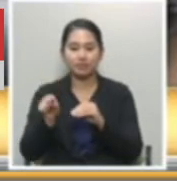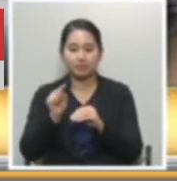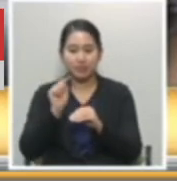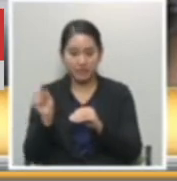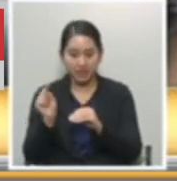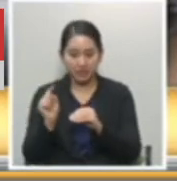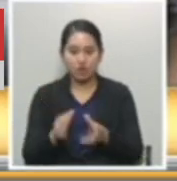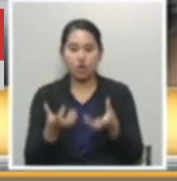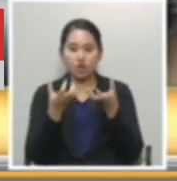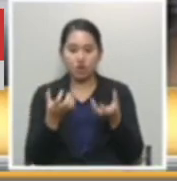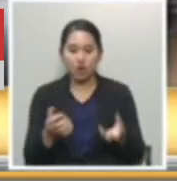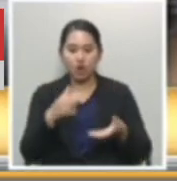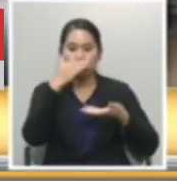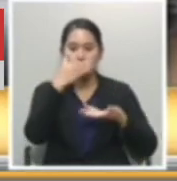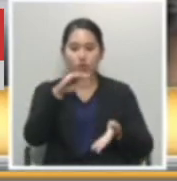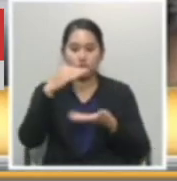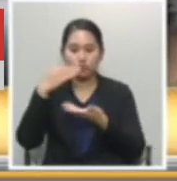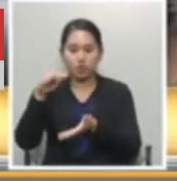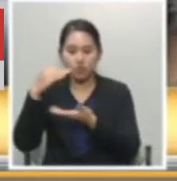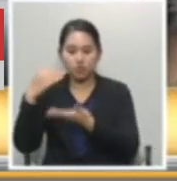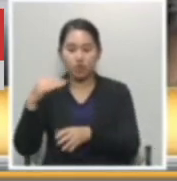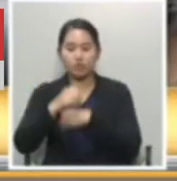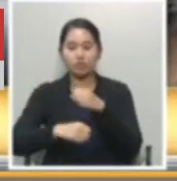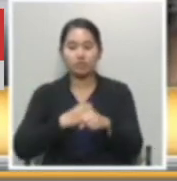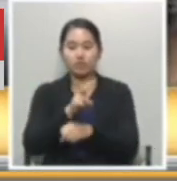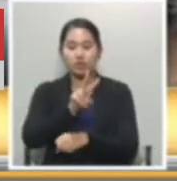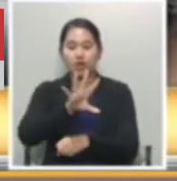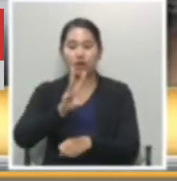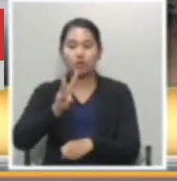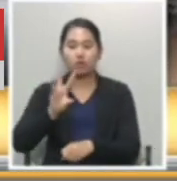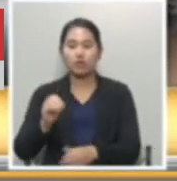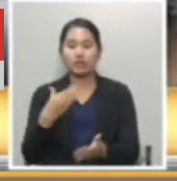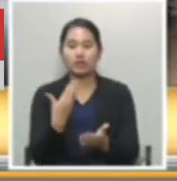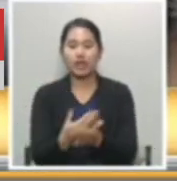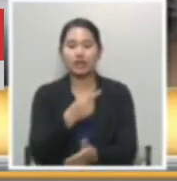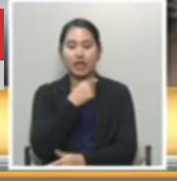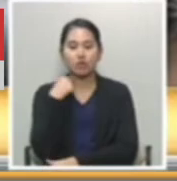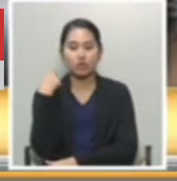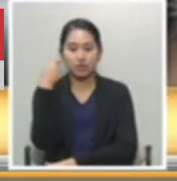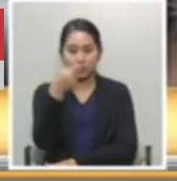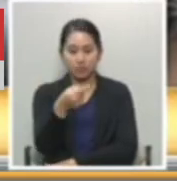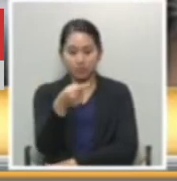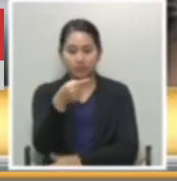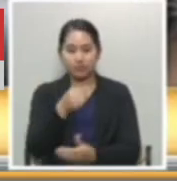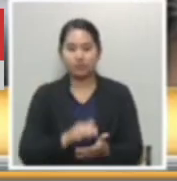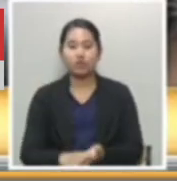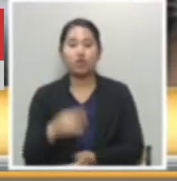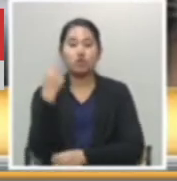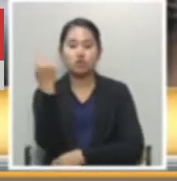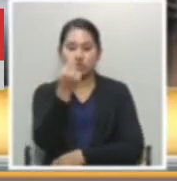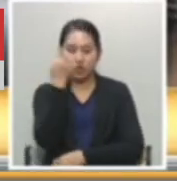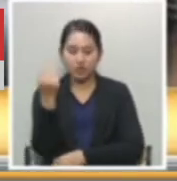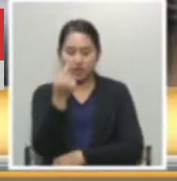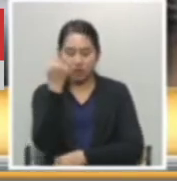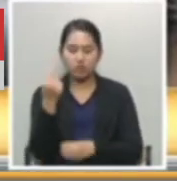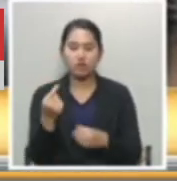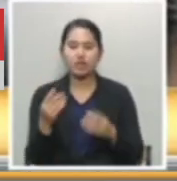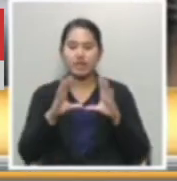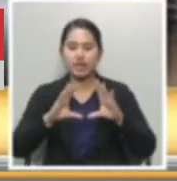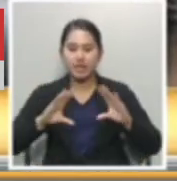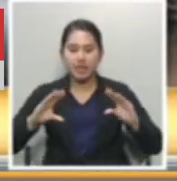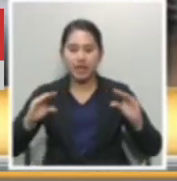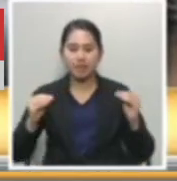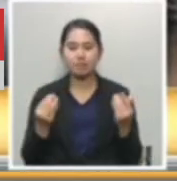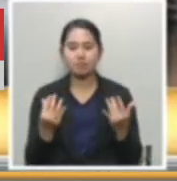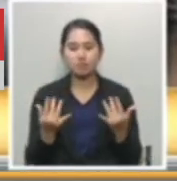ทำให้การส่งออก 2,562 กลับมาติดลบครับส่วนการท่องเที่ยวก็ชะลอตัวอย่างที่ผมได้กราบเรียนครับ